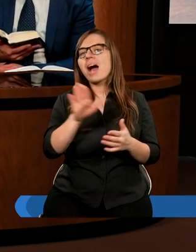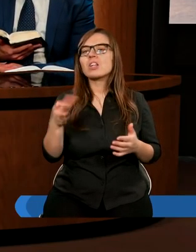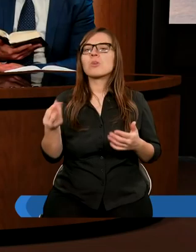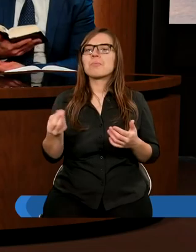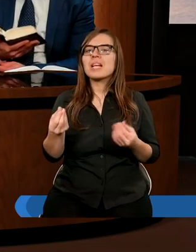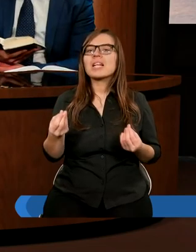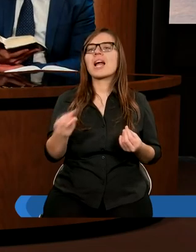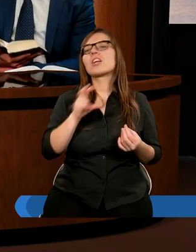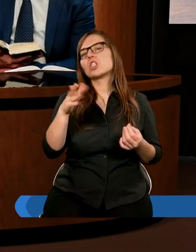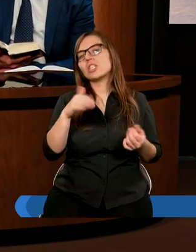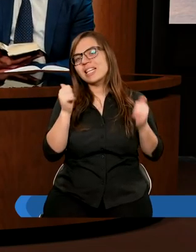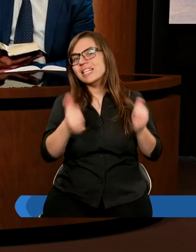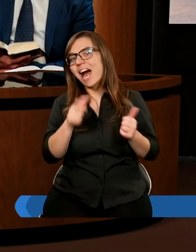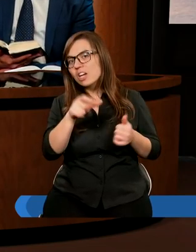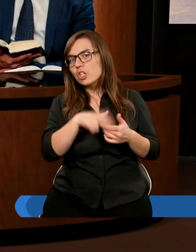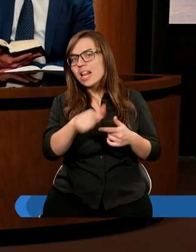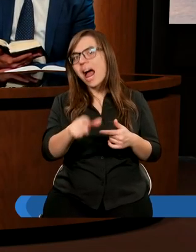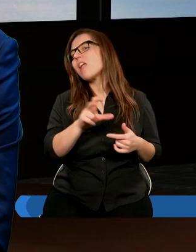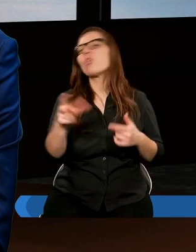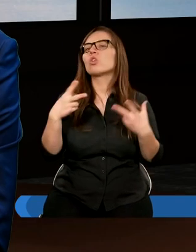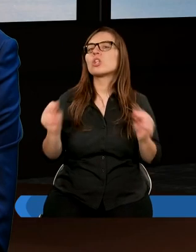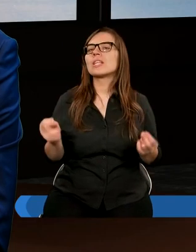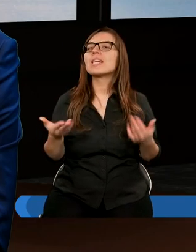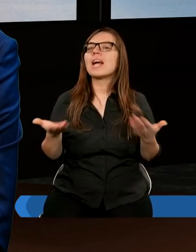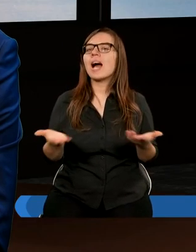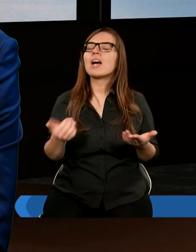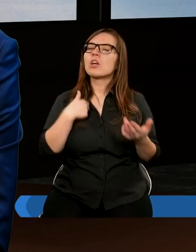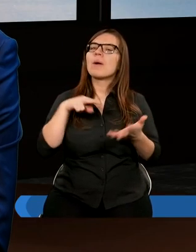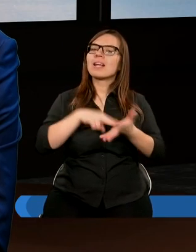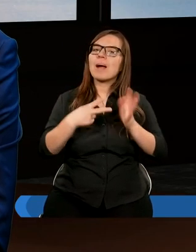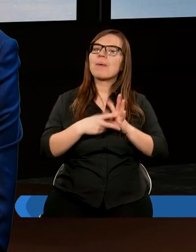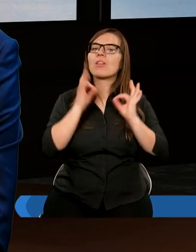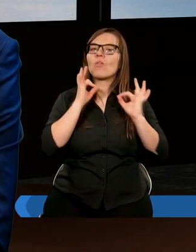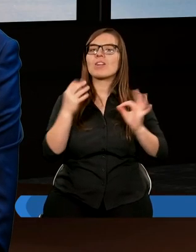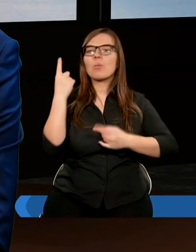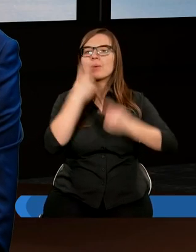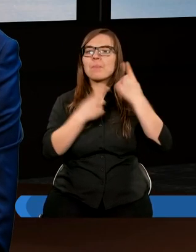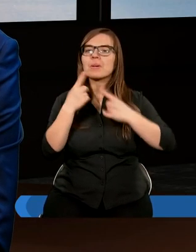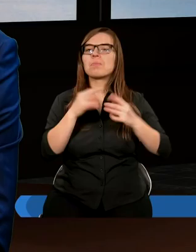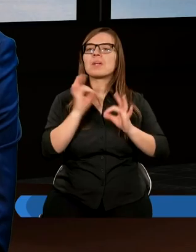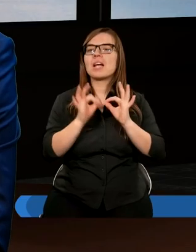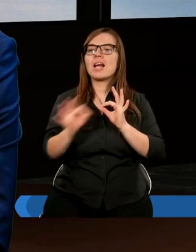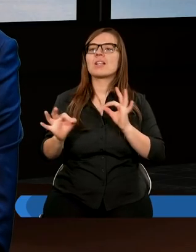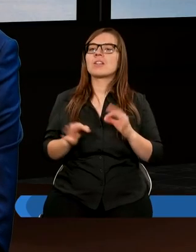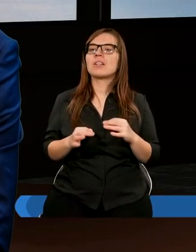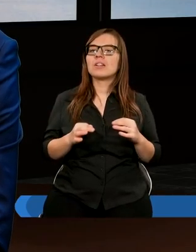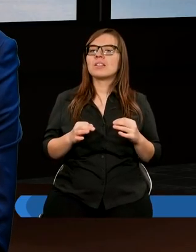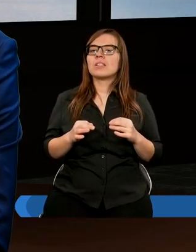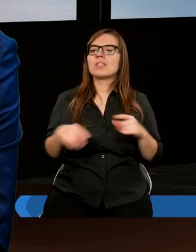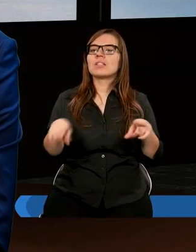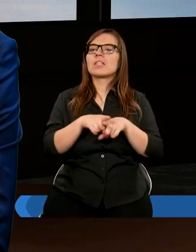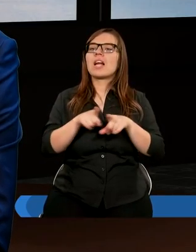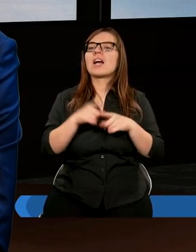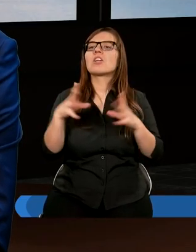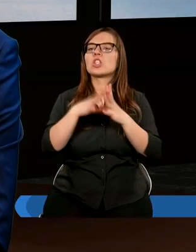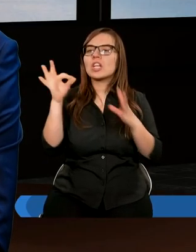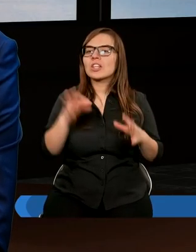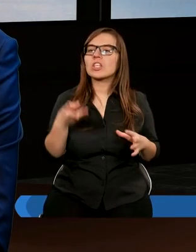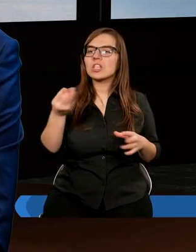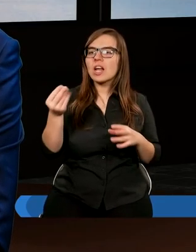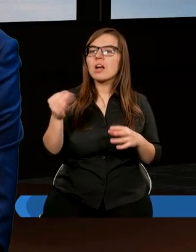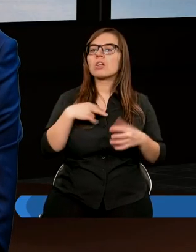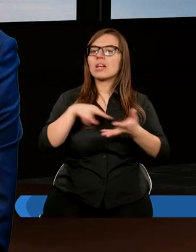czy stać się czyniona na to, i tak dalej. Więc uważam, jak najbardziej, to jest jedna z podstawowych rzeczy, zresztą tak samo, kiedy dojemy dziesięcienę, to w